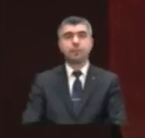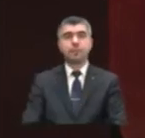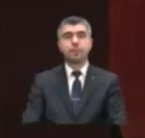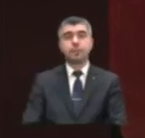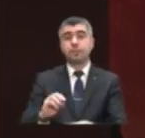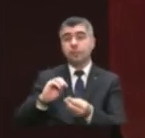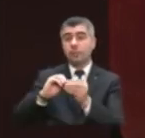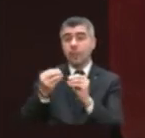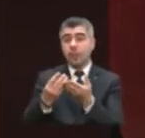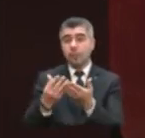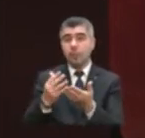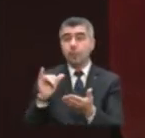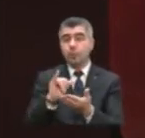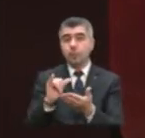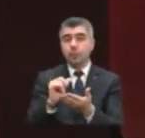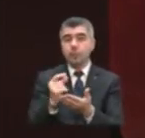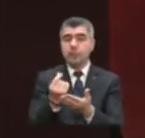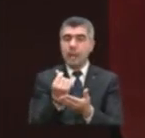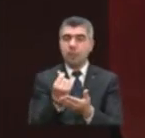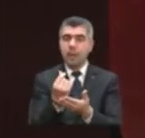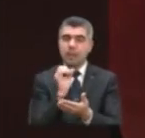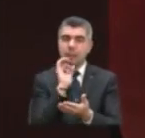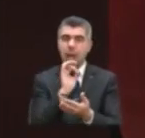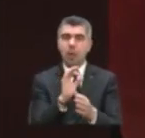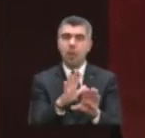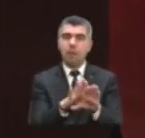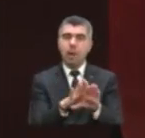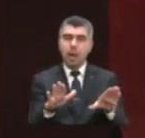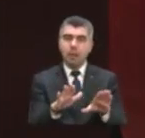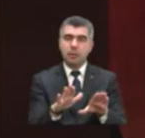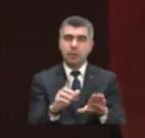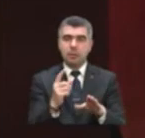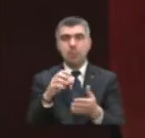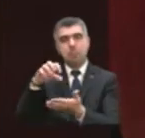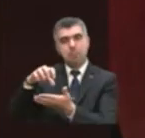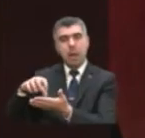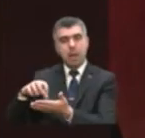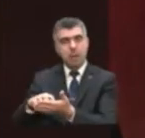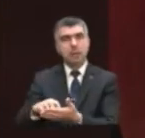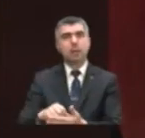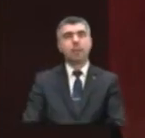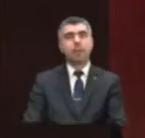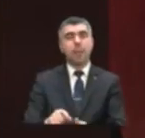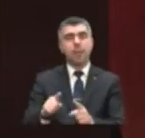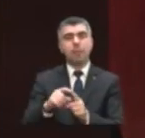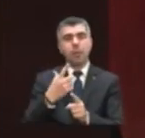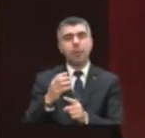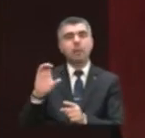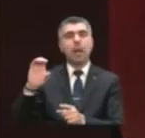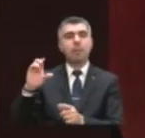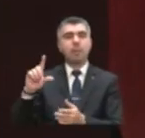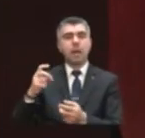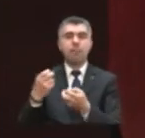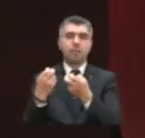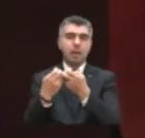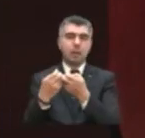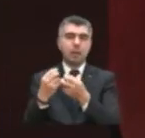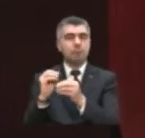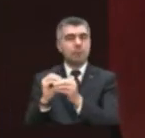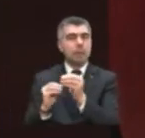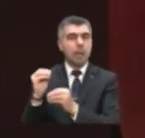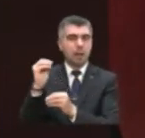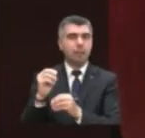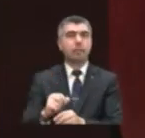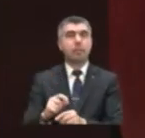هو ثمن العقار كما تعلمون في بعض المناطق كمناطق ولا جهات الدار البيضاء اللي هو جد مرتفع،